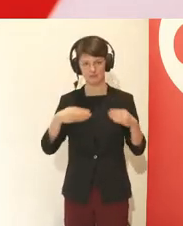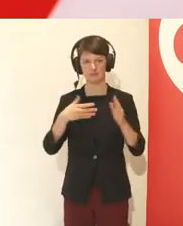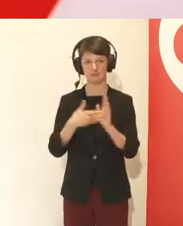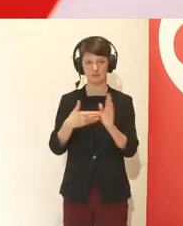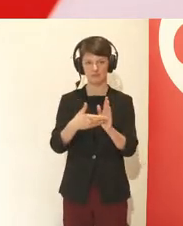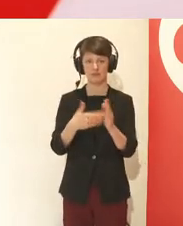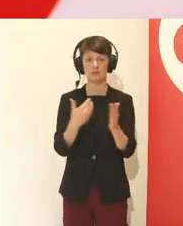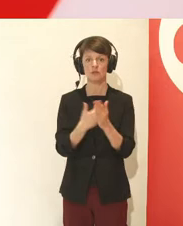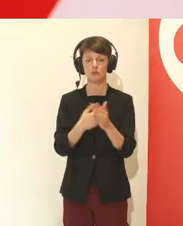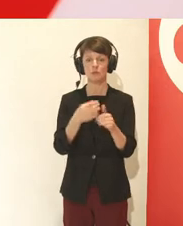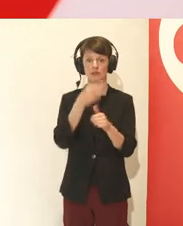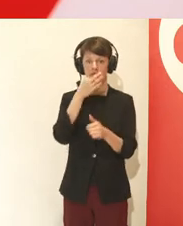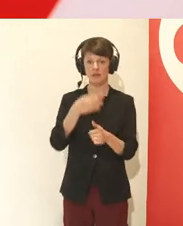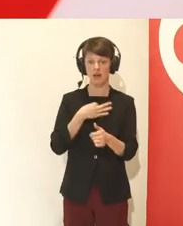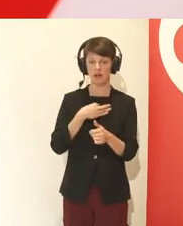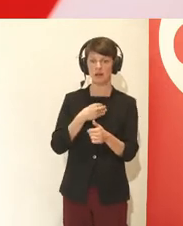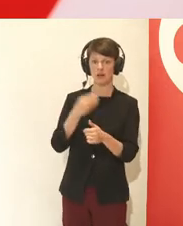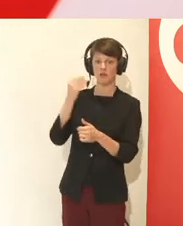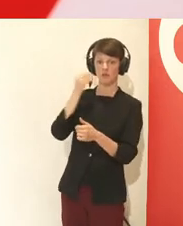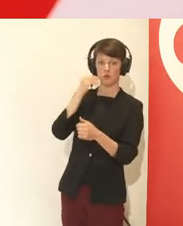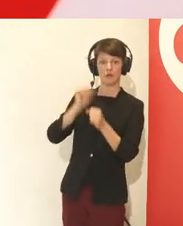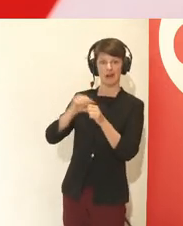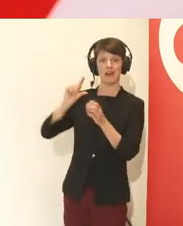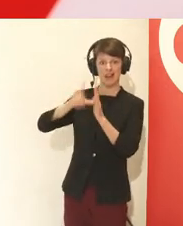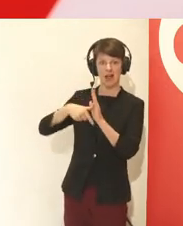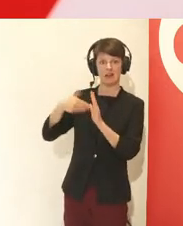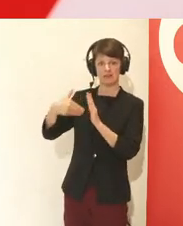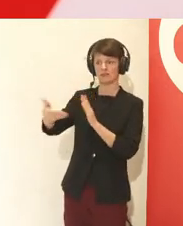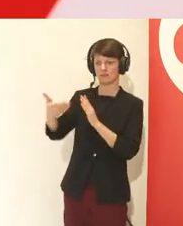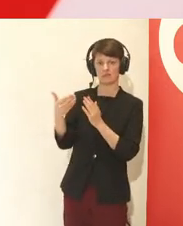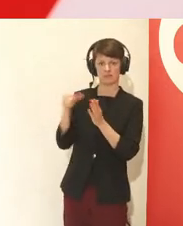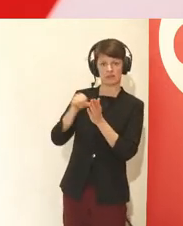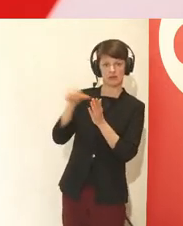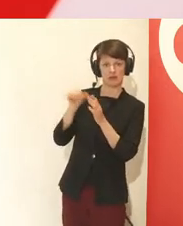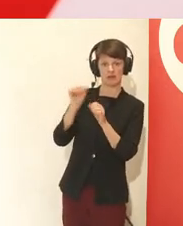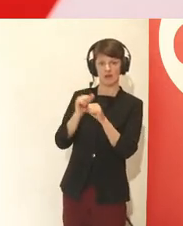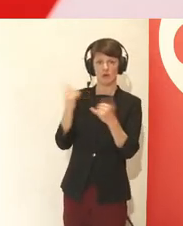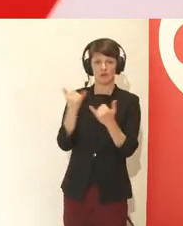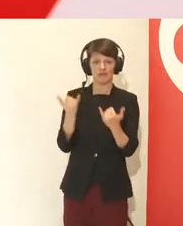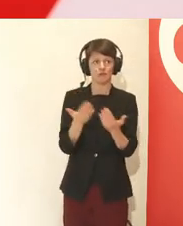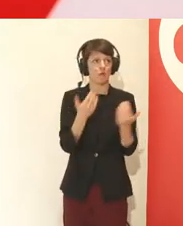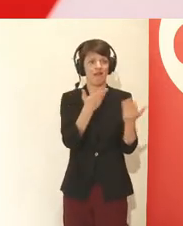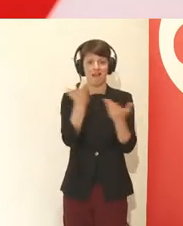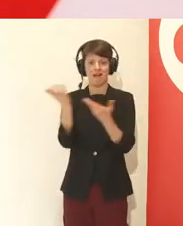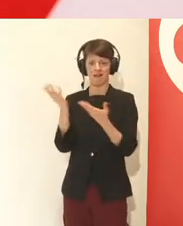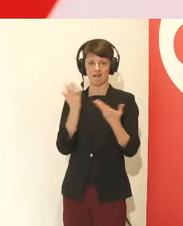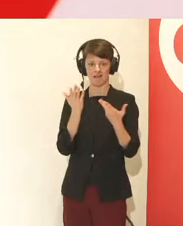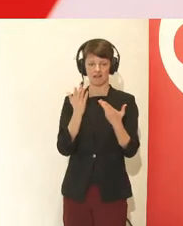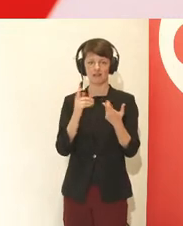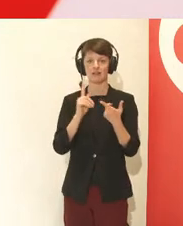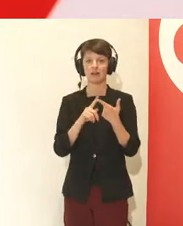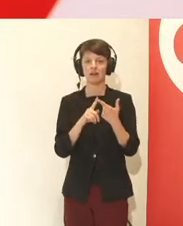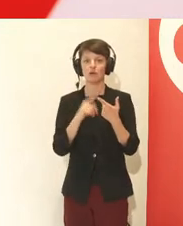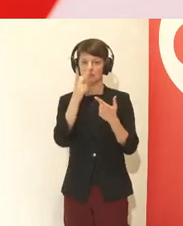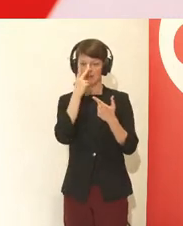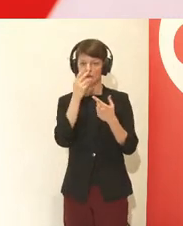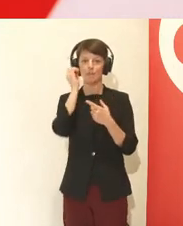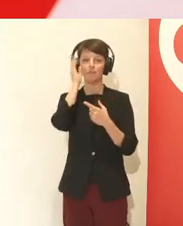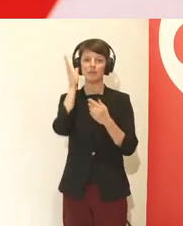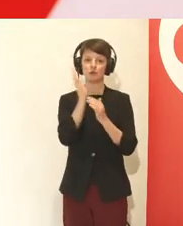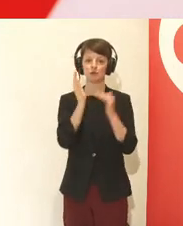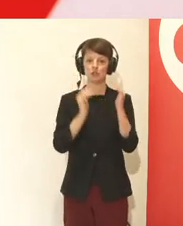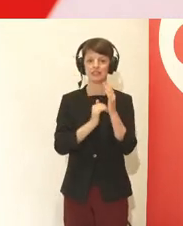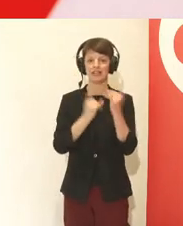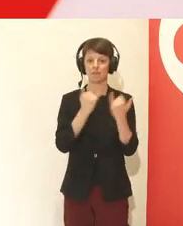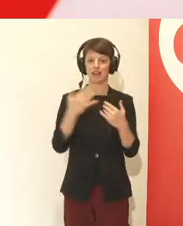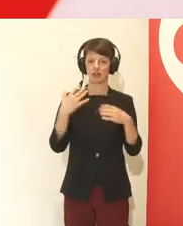kann ich mir eine bezahlbare wohnung leisten und wie kommt es dazu dass es die gibt mit der frage haben wir ein durchlässiges bildungssystem